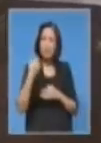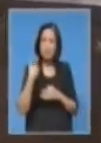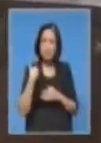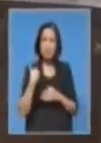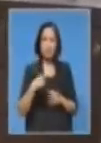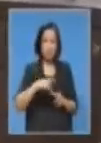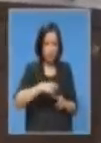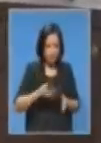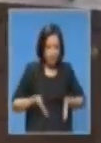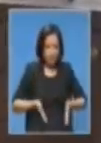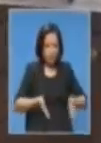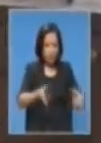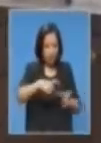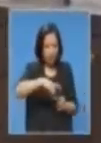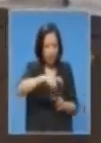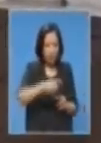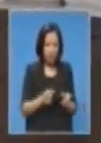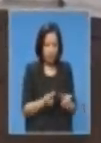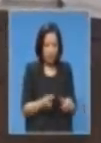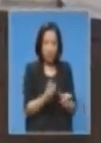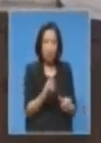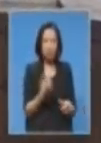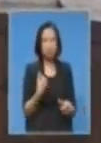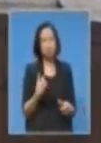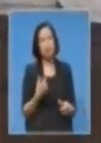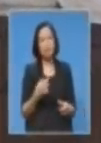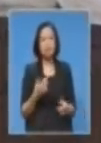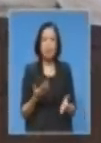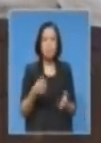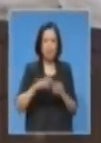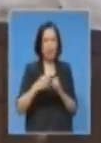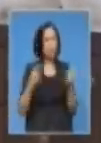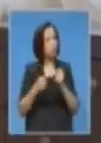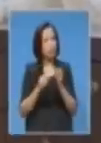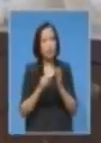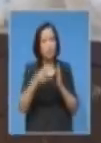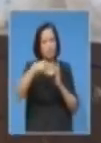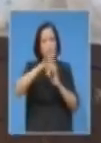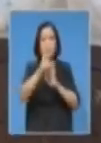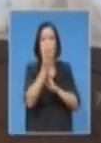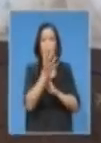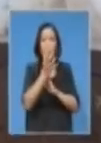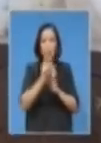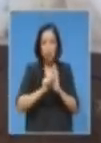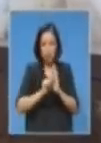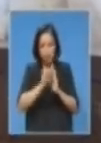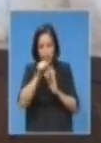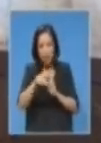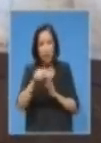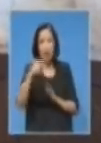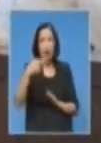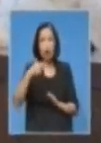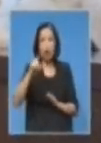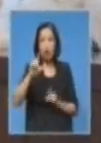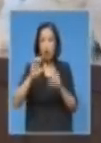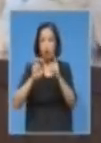งก็เป็น4เลนแต่ช่วงที่มีปัญหามากก็คือช่วงพิษณุโลกพิษณุโลกหล่มสัก100กิโลเมตรเนี่ยจะแล้วเสร็จในเดือนกรก